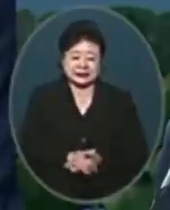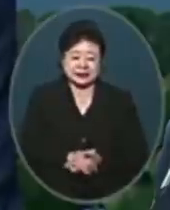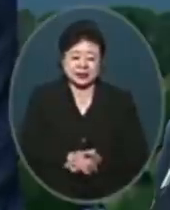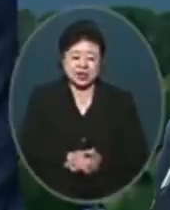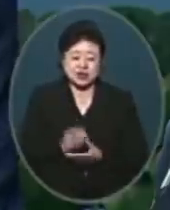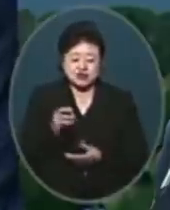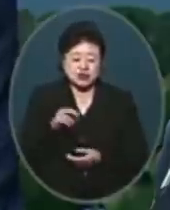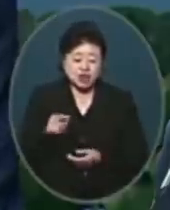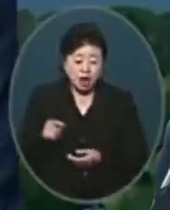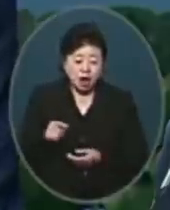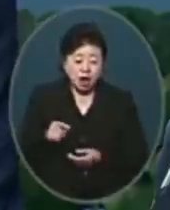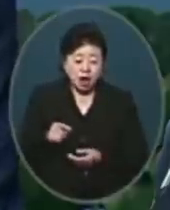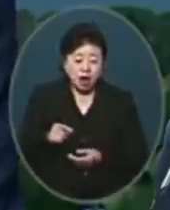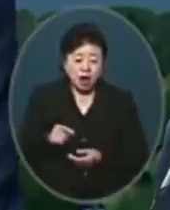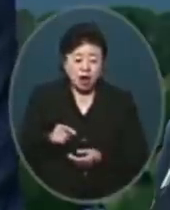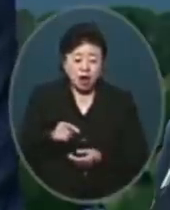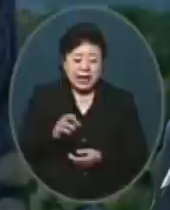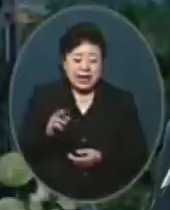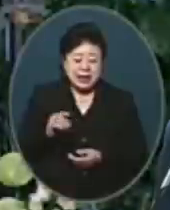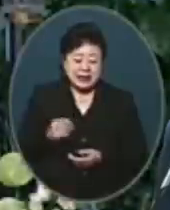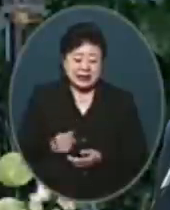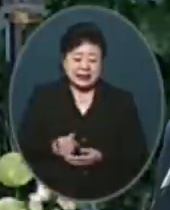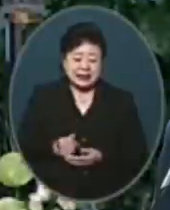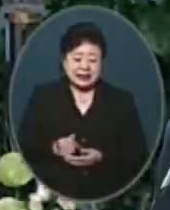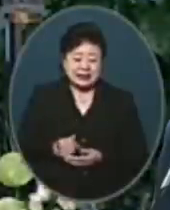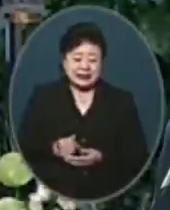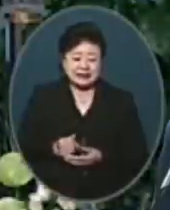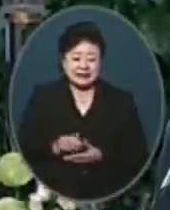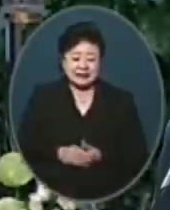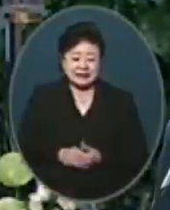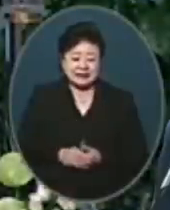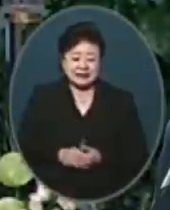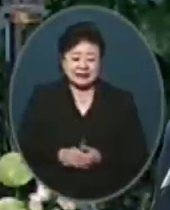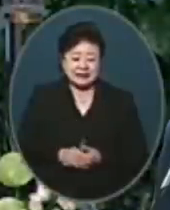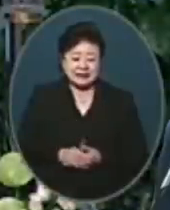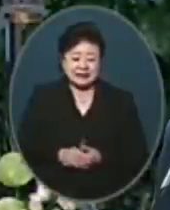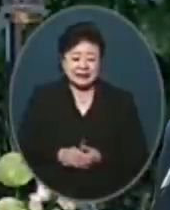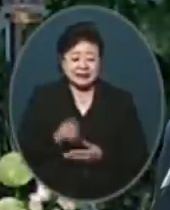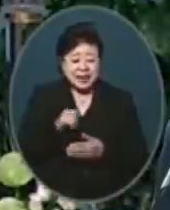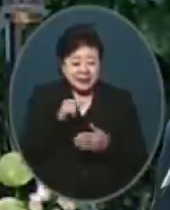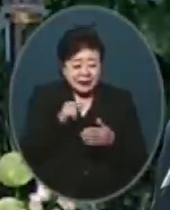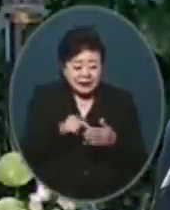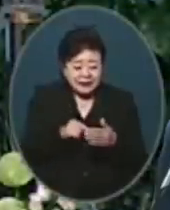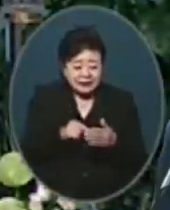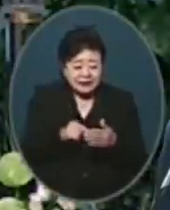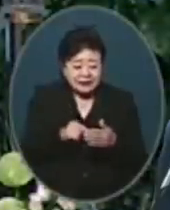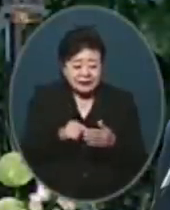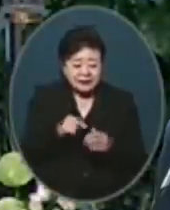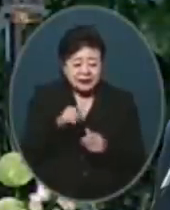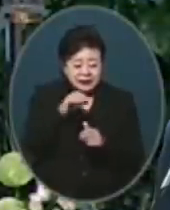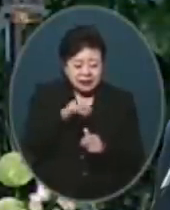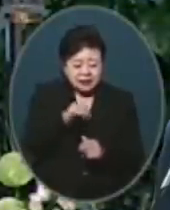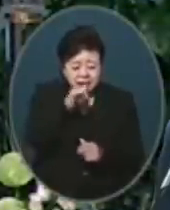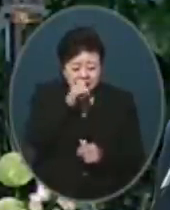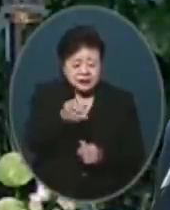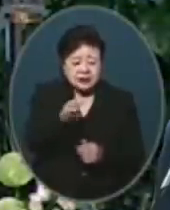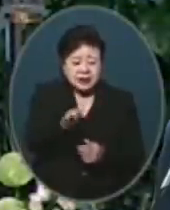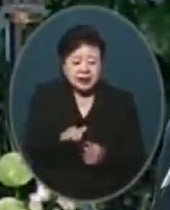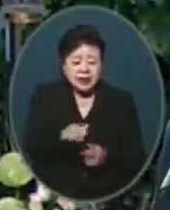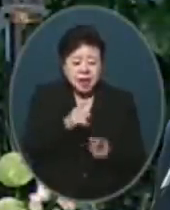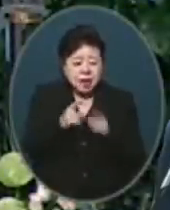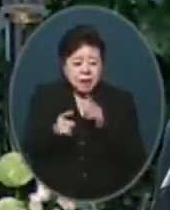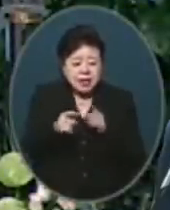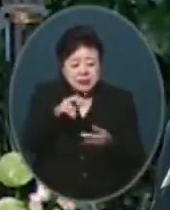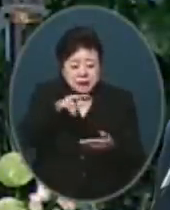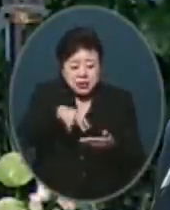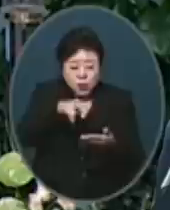마르틴 루터의 칼빈은 가톨릭 우물 안에 갇혀 있었습니다. 그러나